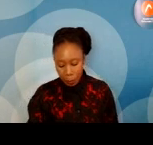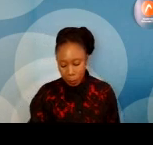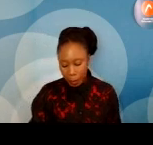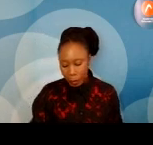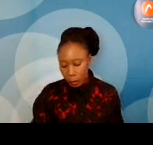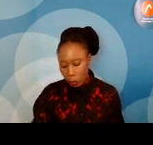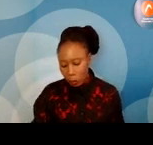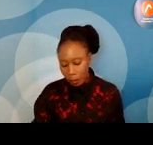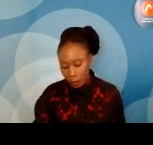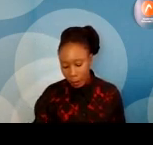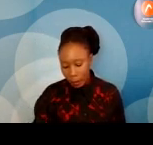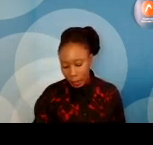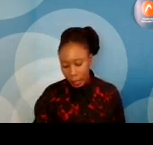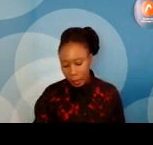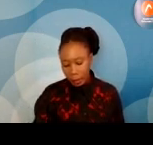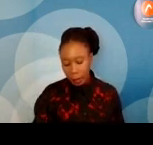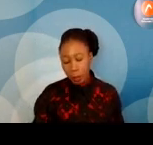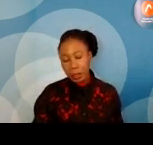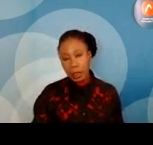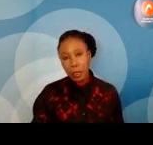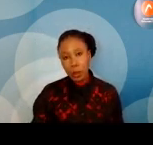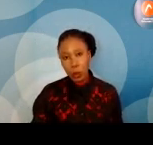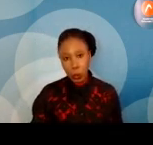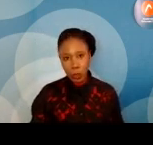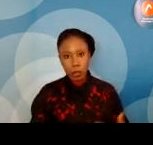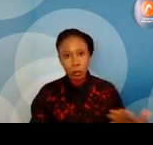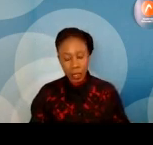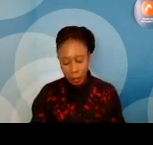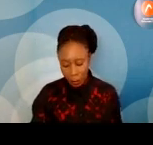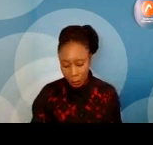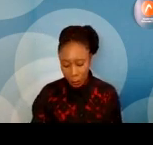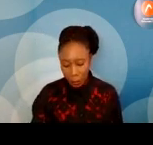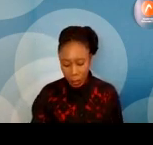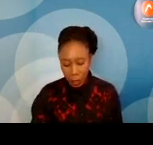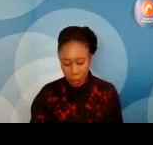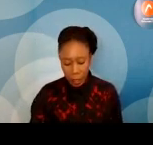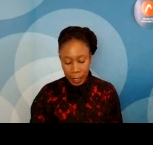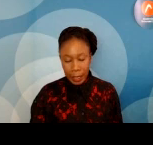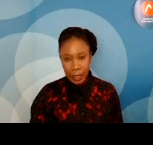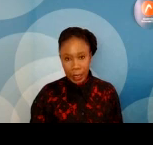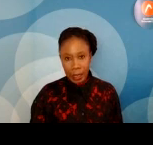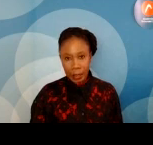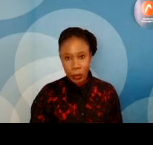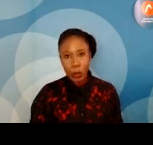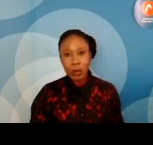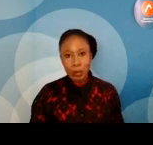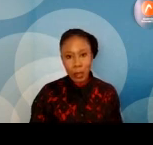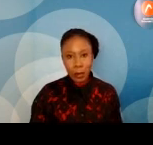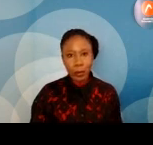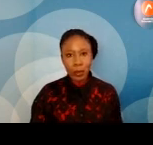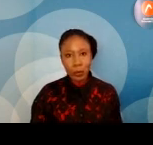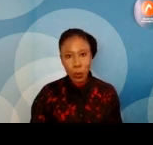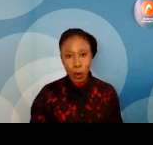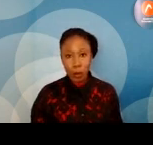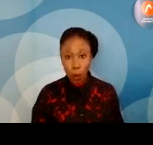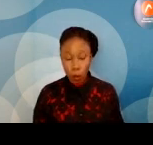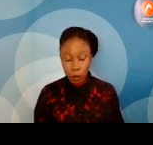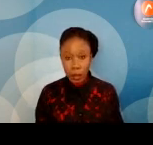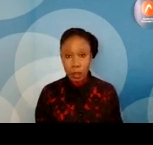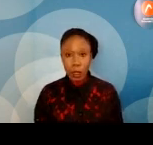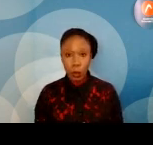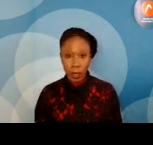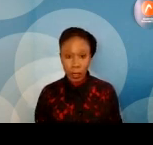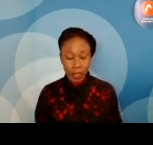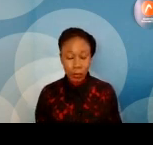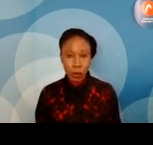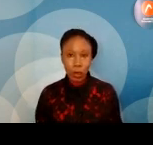Till exempel som att säga att ja, men personer som tillhör normen utifrån